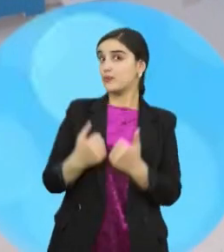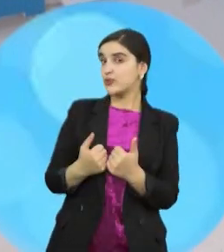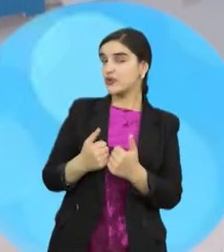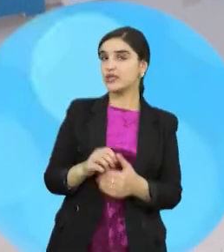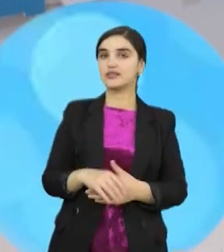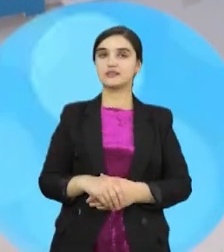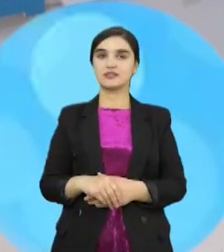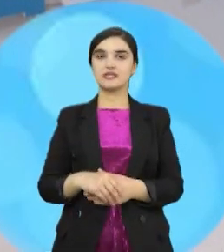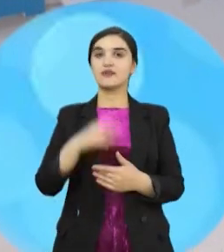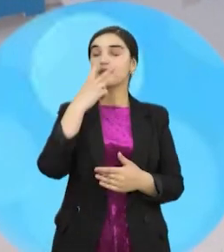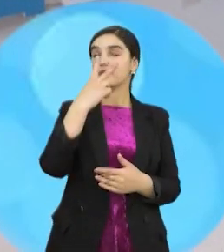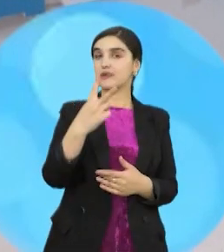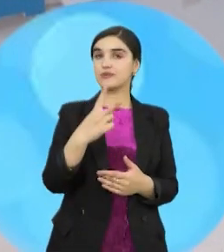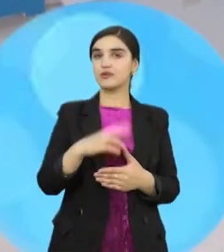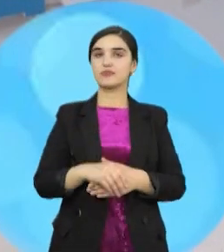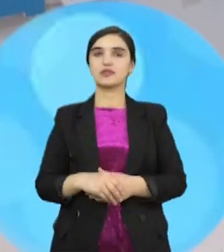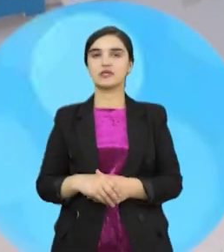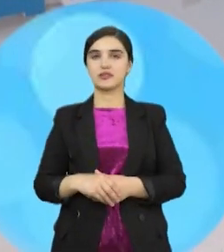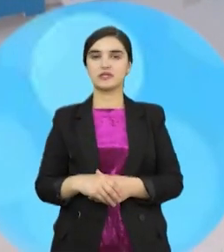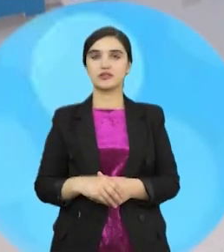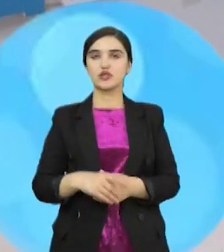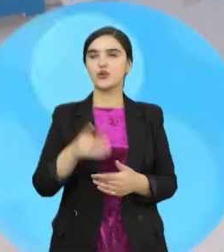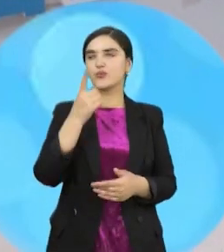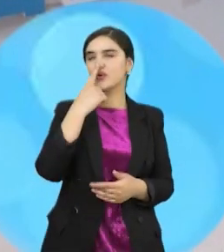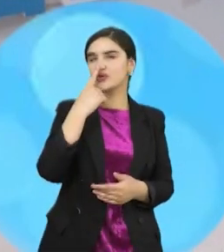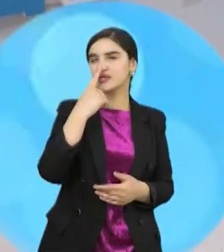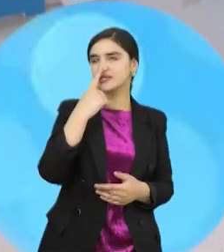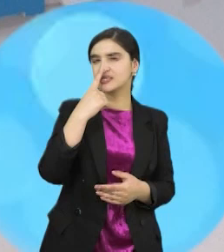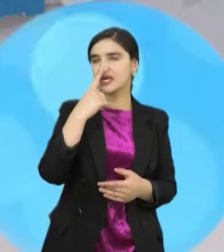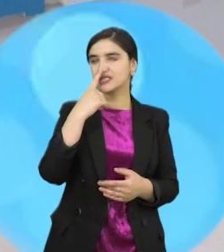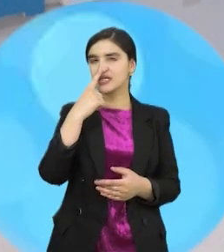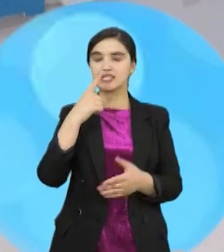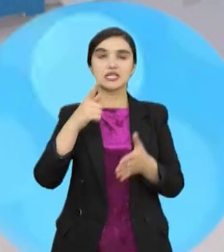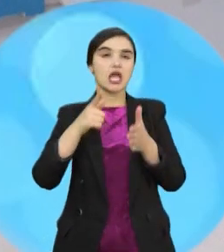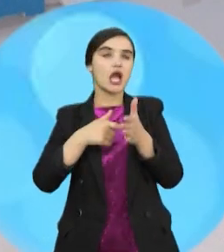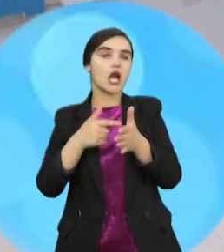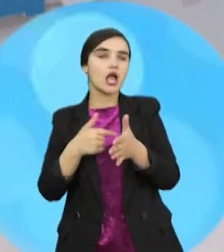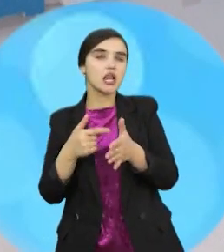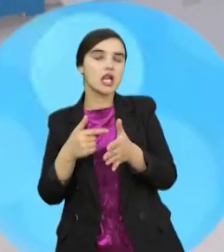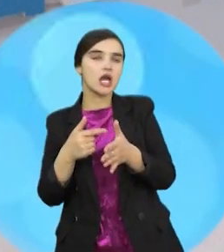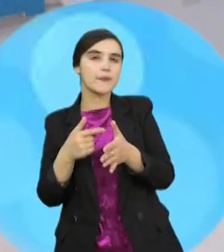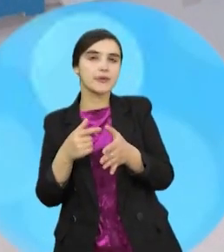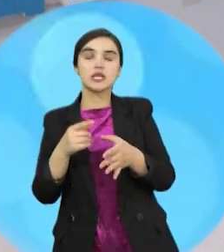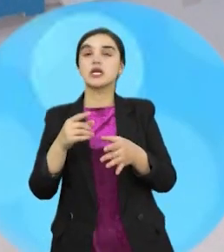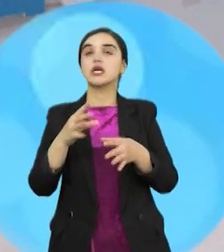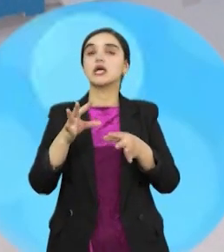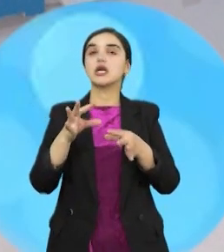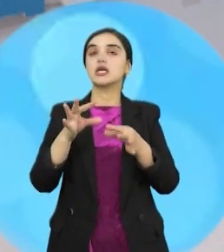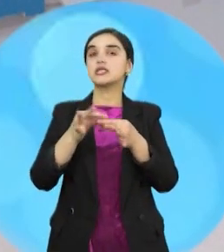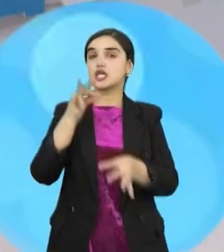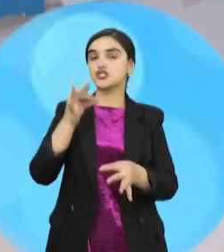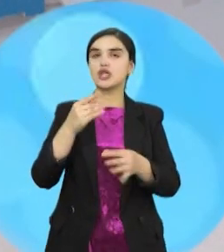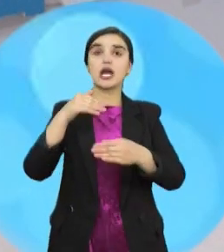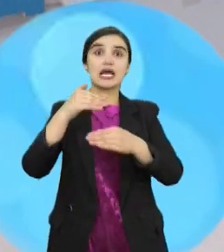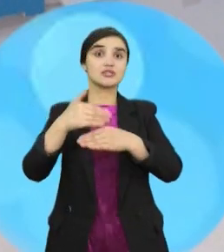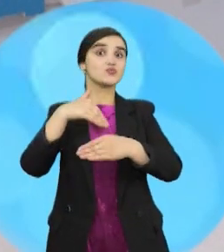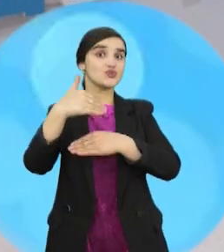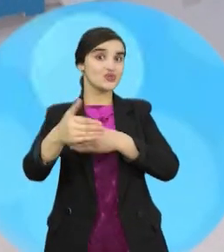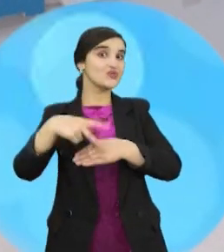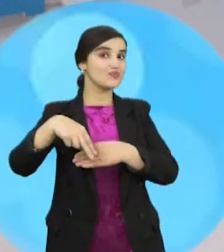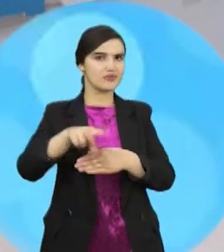بیایید میبینیم که با نزدیک کردن قلم نایچه از پشت آن میرود یا نه.